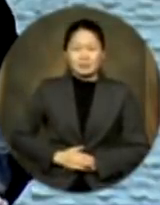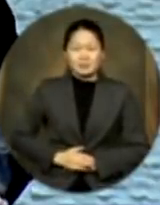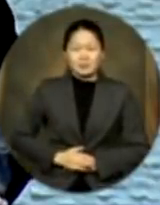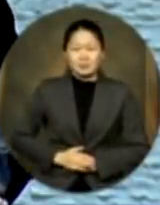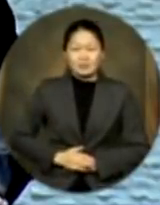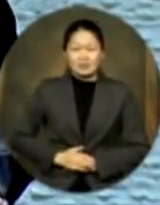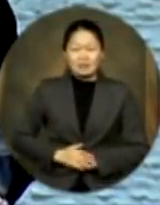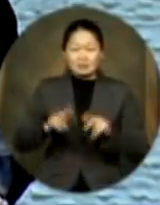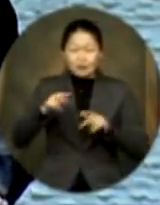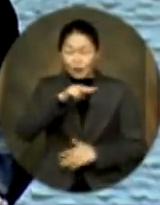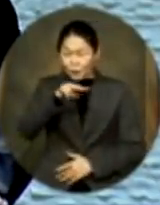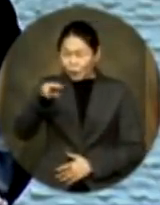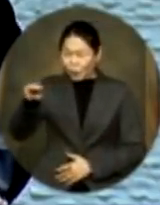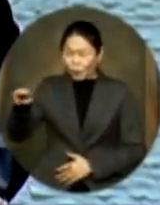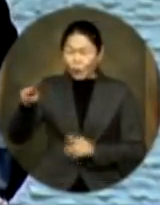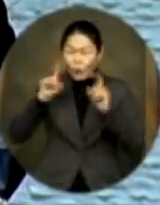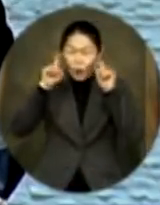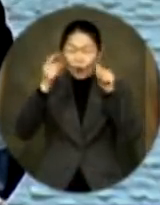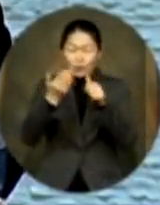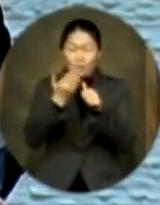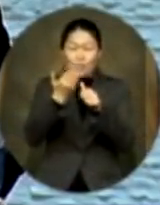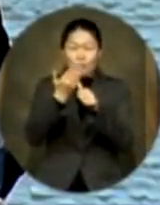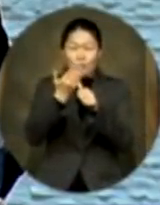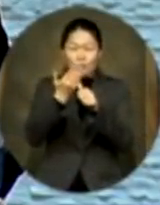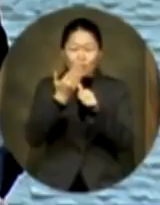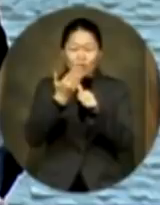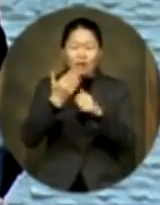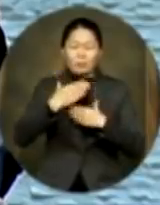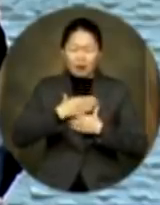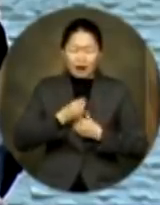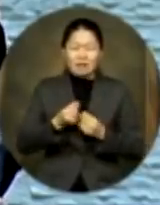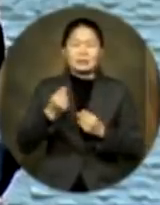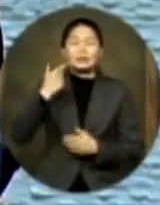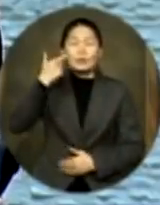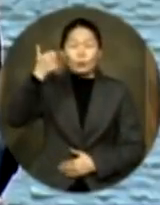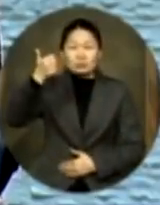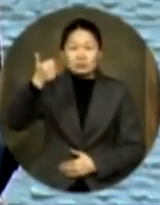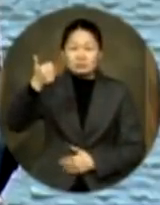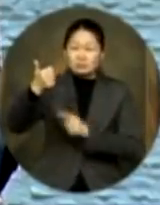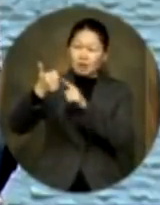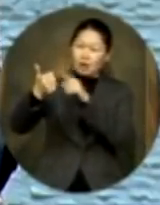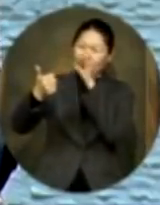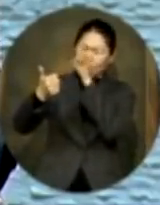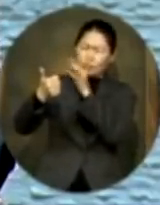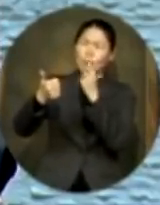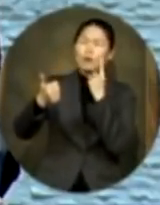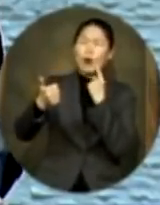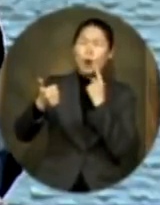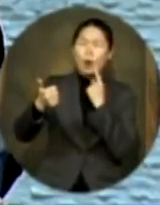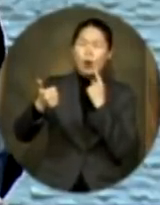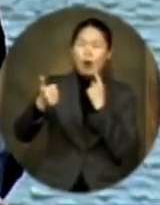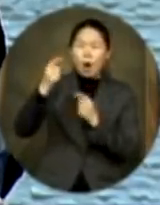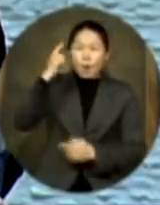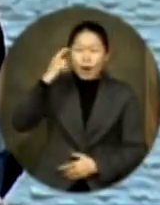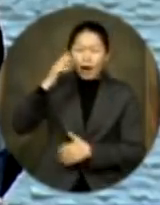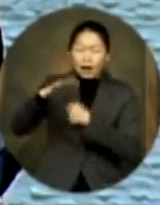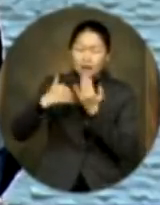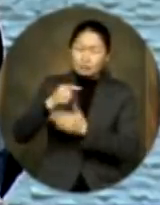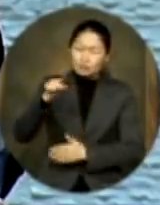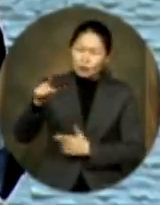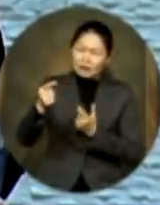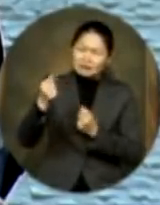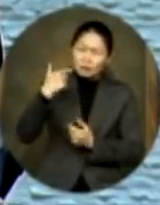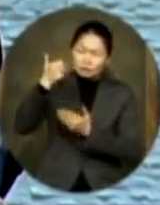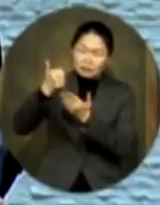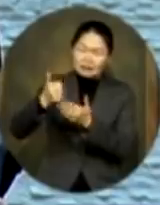이렇게 보면 변한 목회를 하시는 목사님들이 보이세요 그럼 부럽기만 했습니다 하나님은 왜 져 분들에게는 특별히